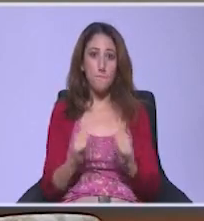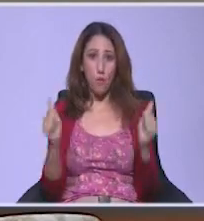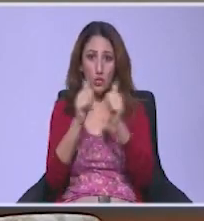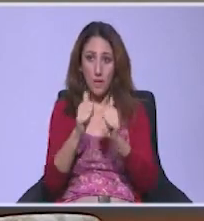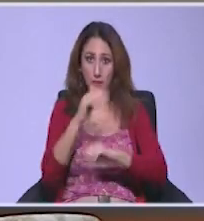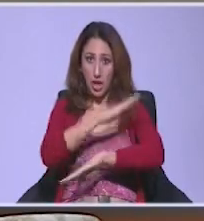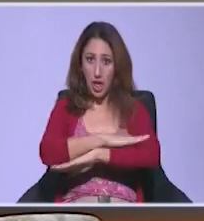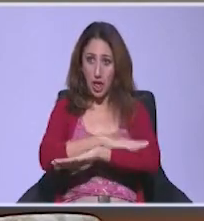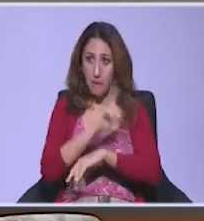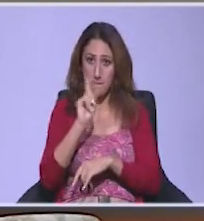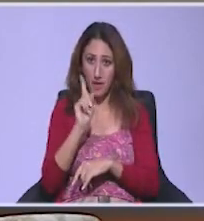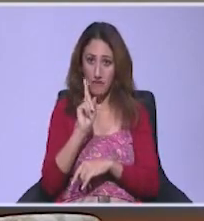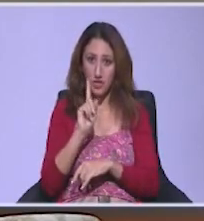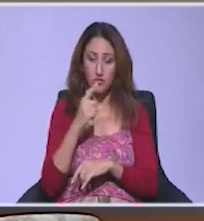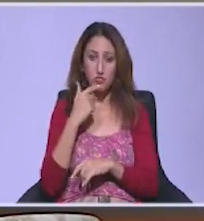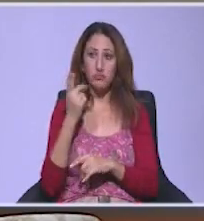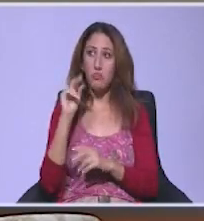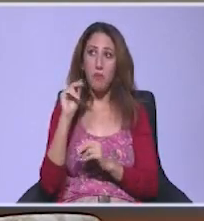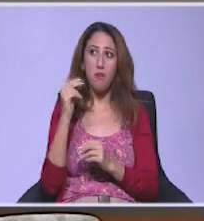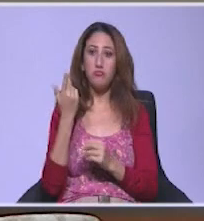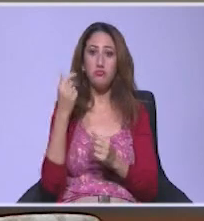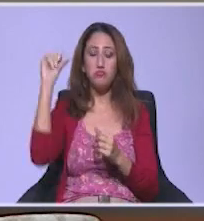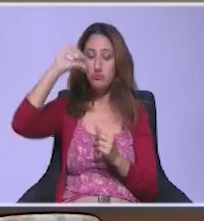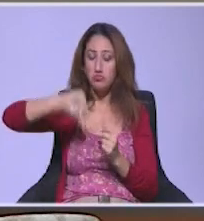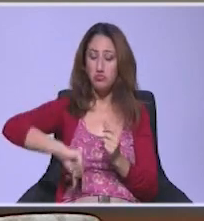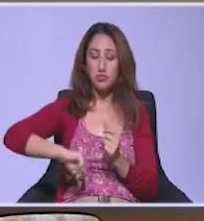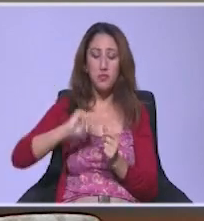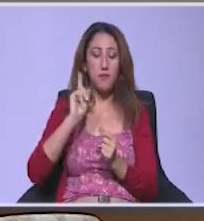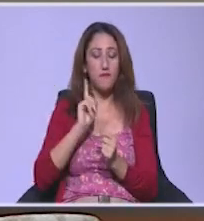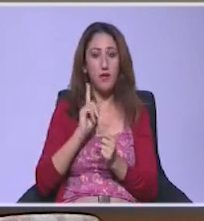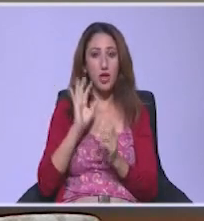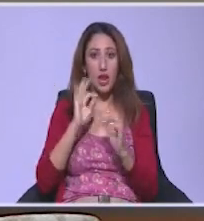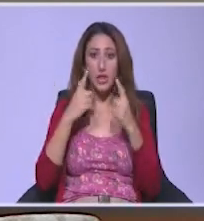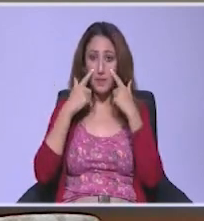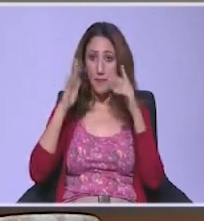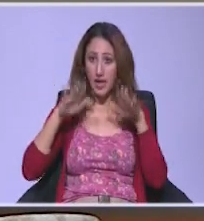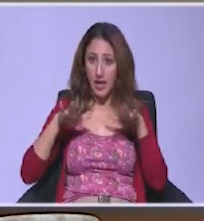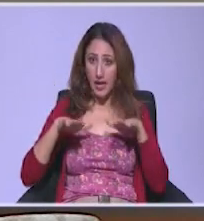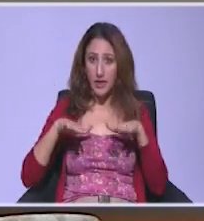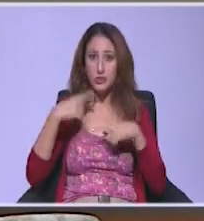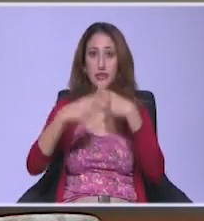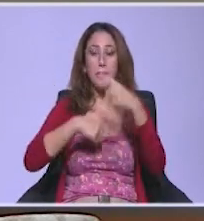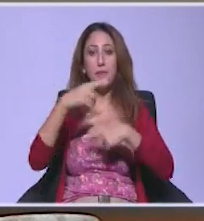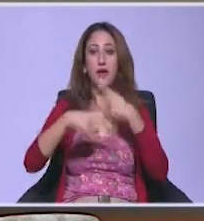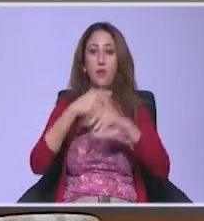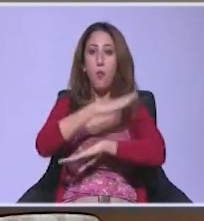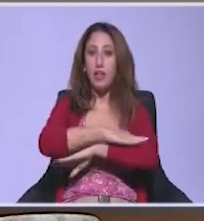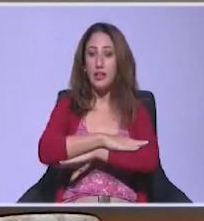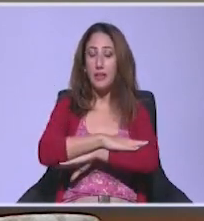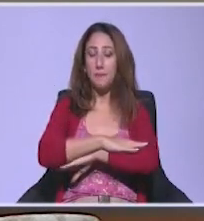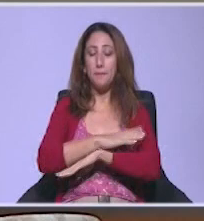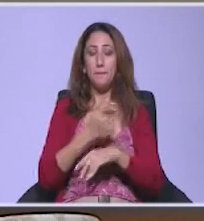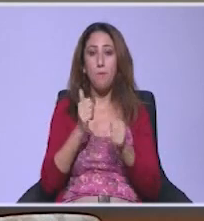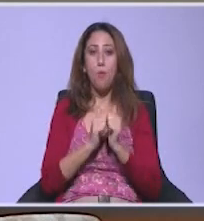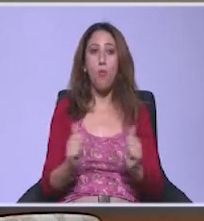أخلاق مصيره الانقراض. الأخلاق هي اللي بتخليه يعيش، بتخليه يستمر، بتخليه مجتمع